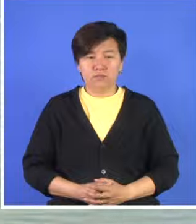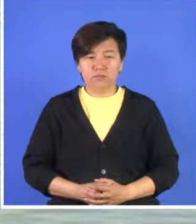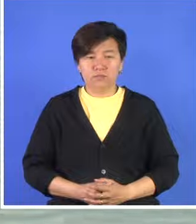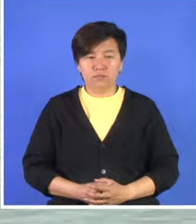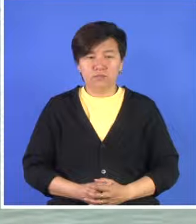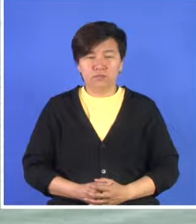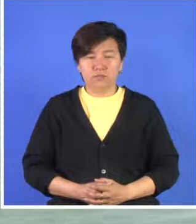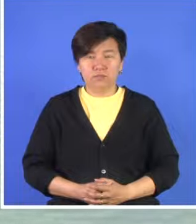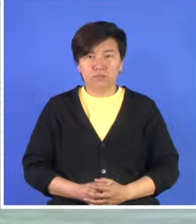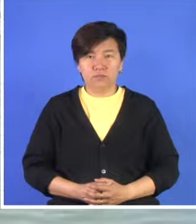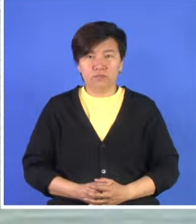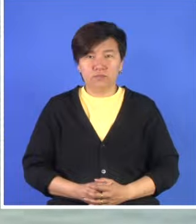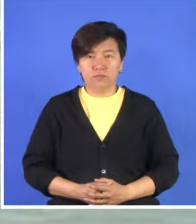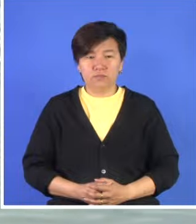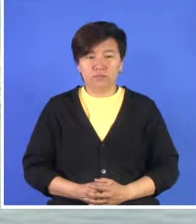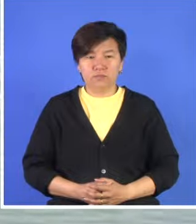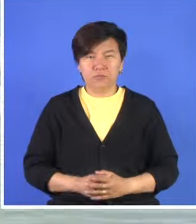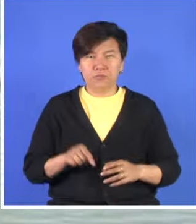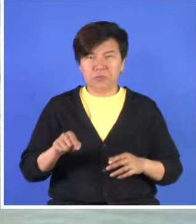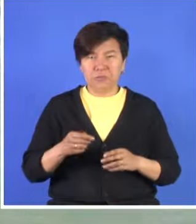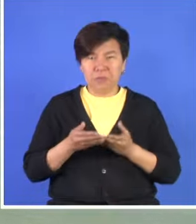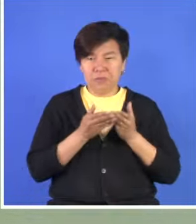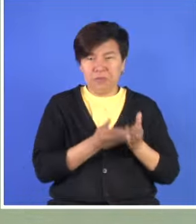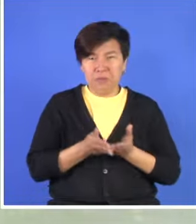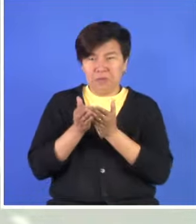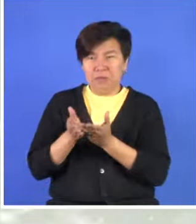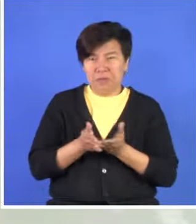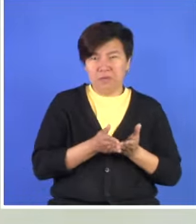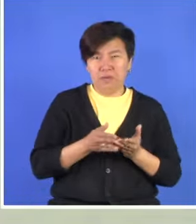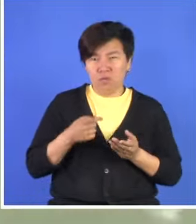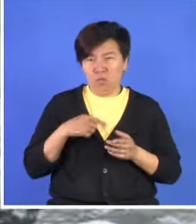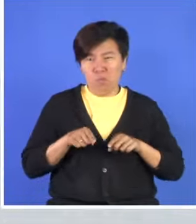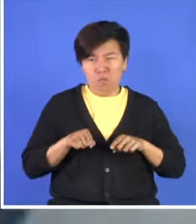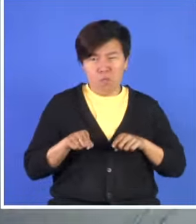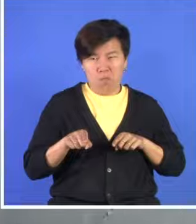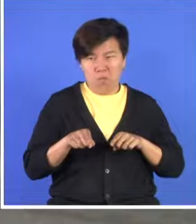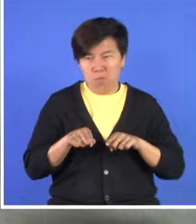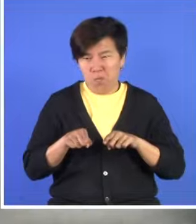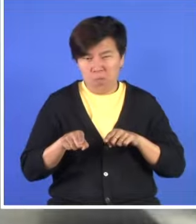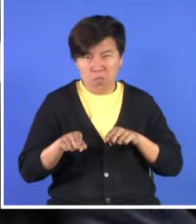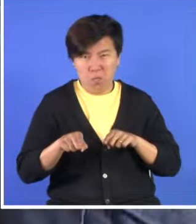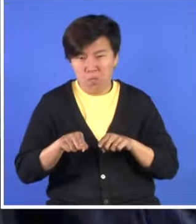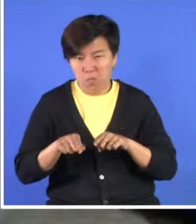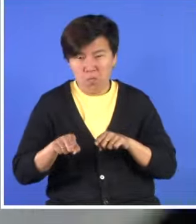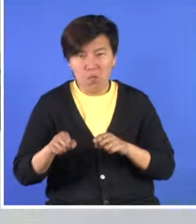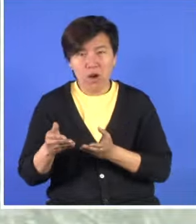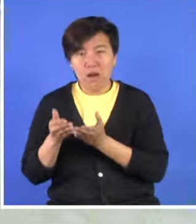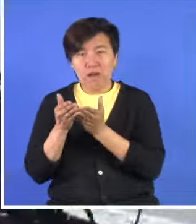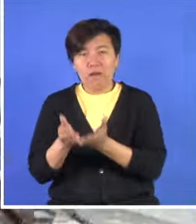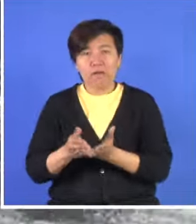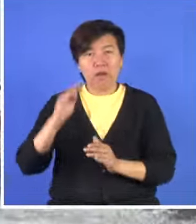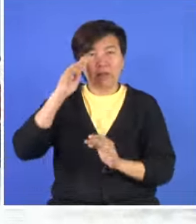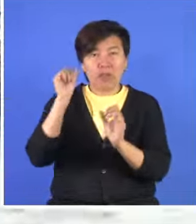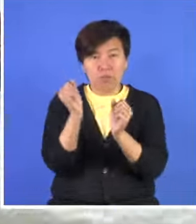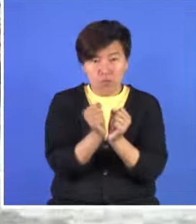มีหลายลำนะนี่เขาเรียกว่าไล่ล่ากันทางน้ำเลยไล่ล่ากันกลางทะเลเลยระหว่างเรือเจ้าหน้าที่ปราบปรามประมงทะ